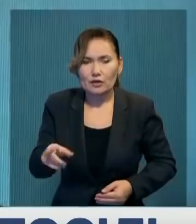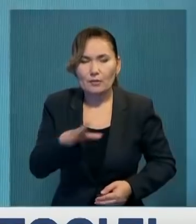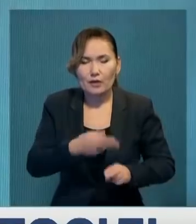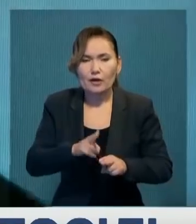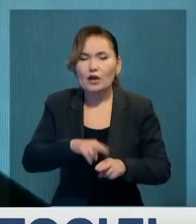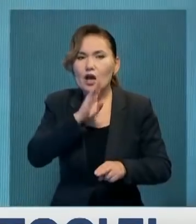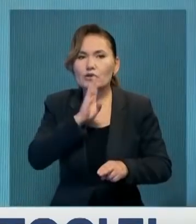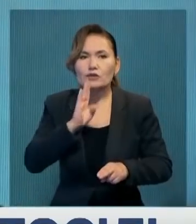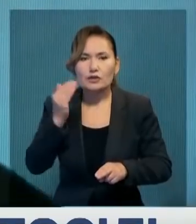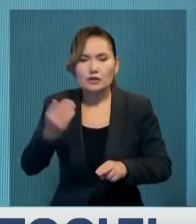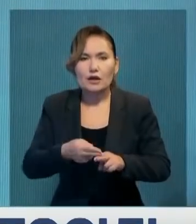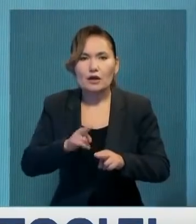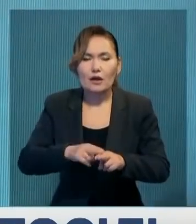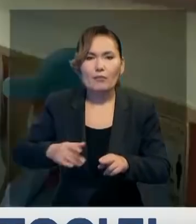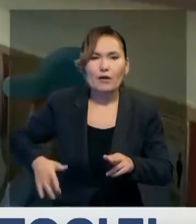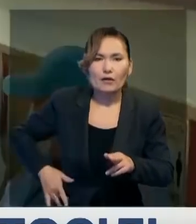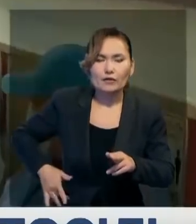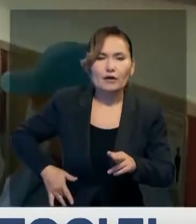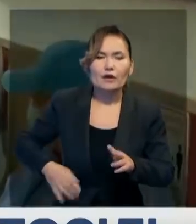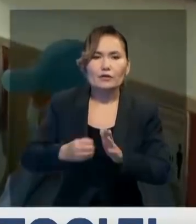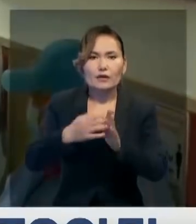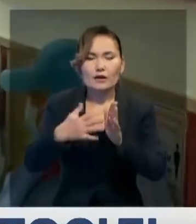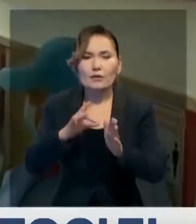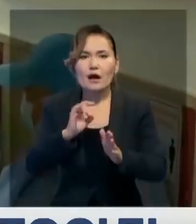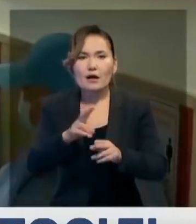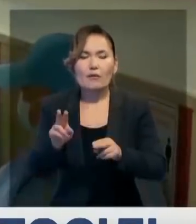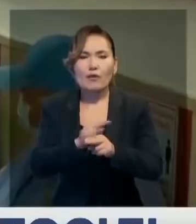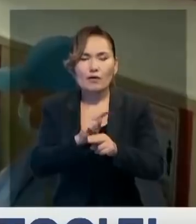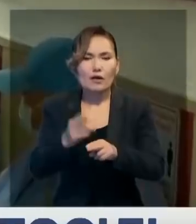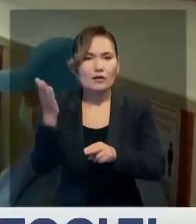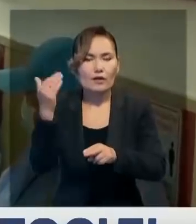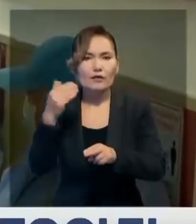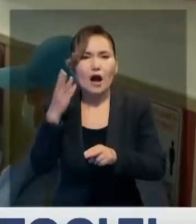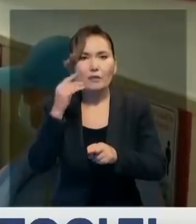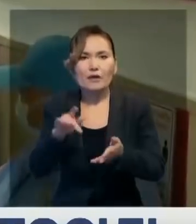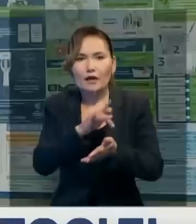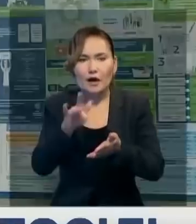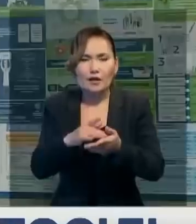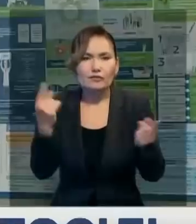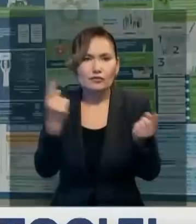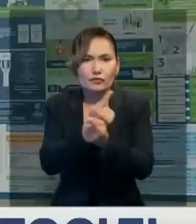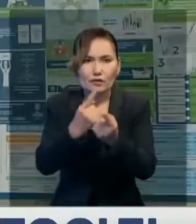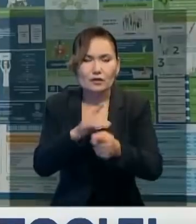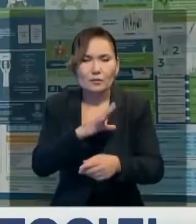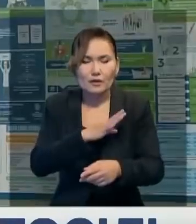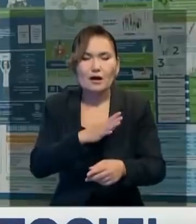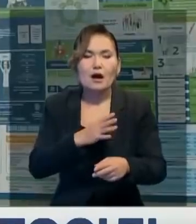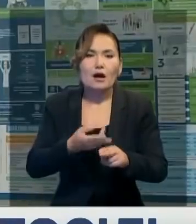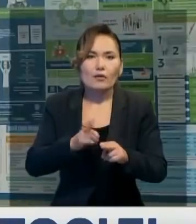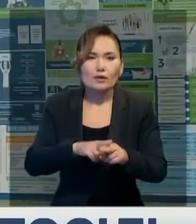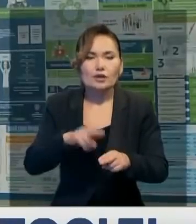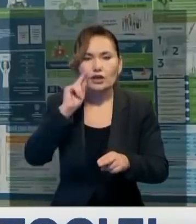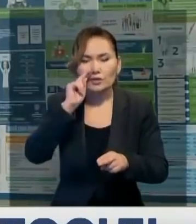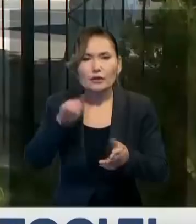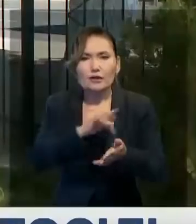Ердуәли. Науқас бұрындары үлкен қалаларға барып ғылыми орталықтарға ғана қаралатын. Енді әрине Шымкент қаласына Алматыға барып жүрген